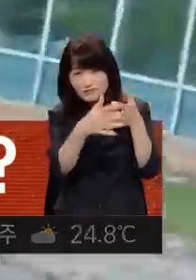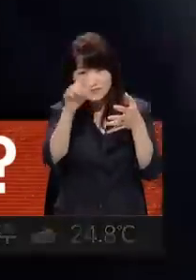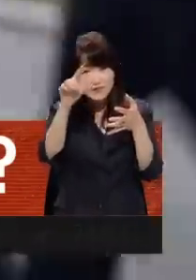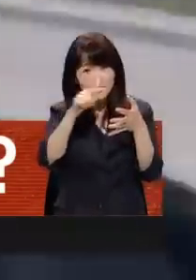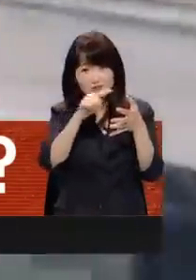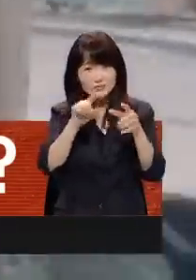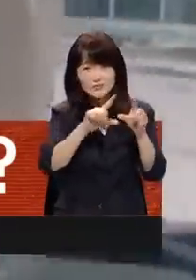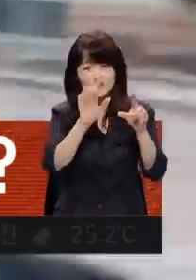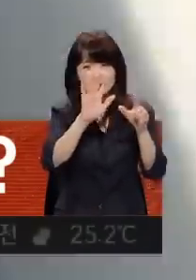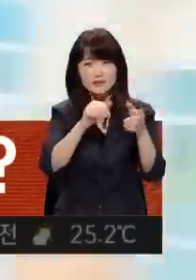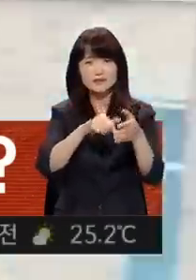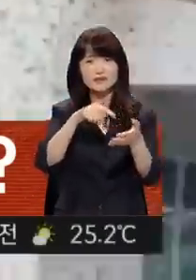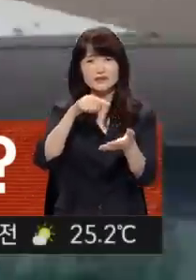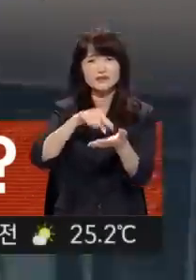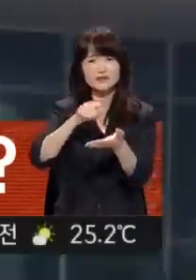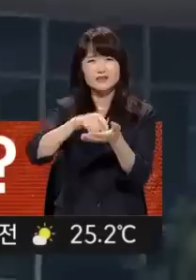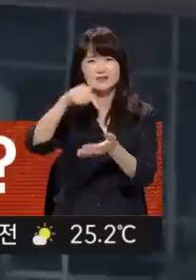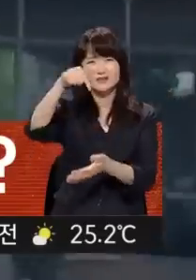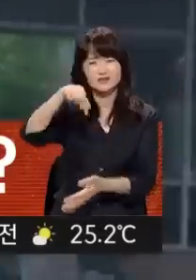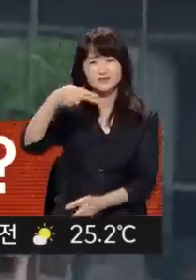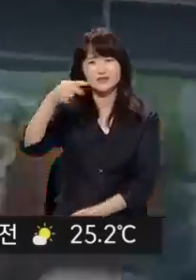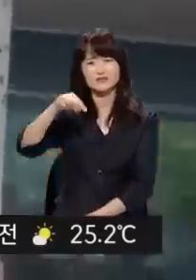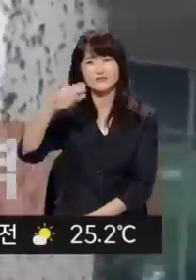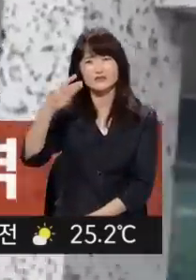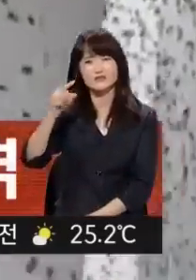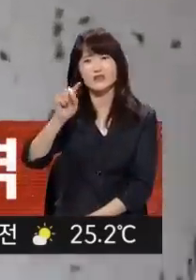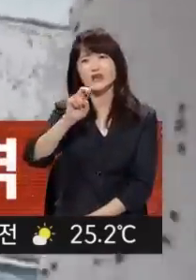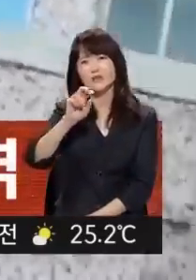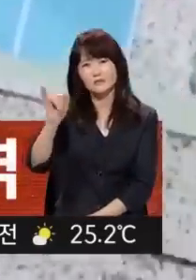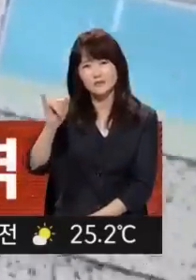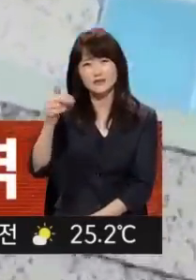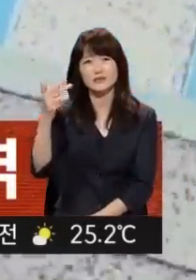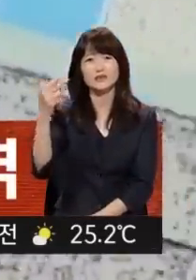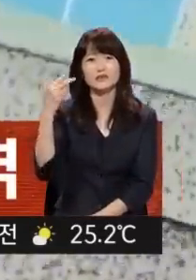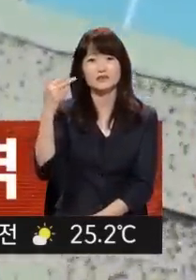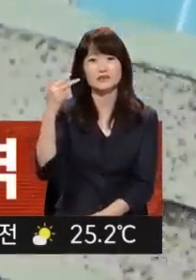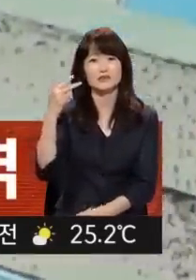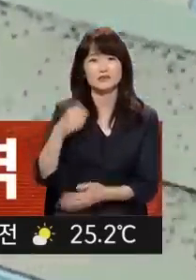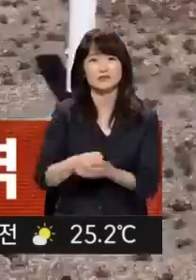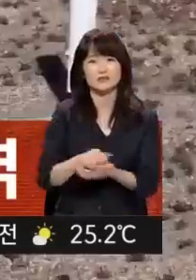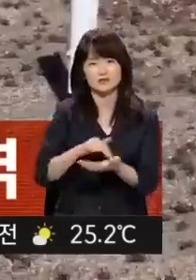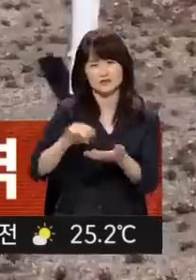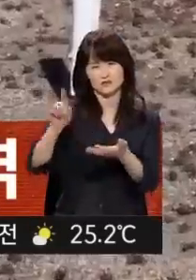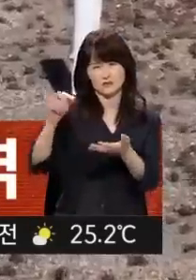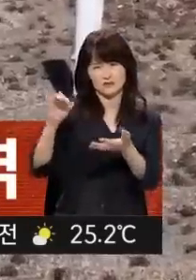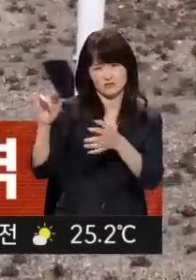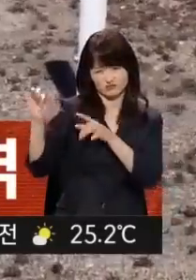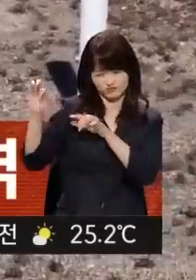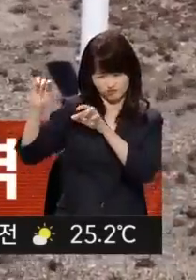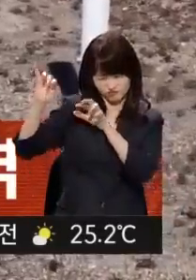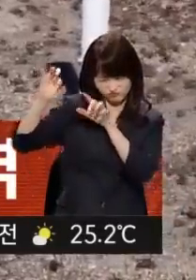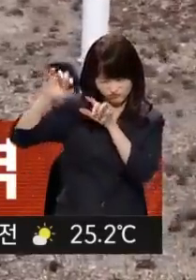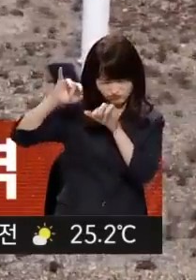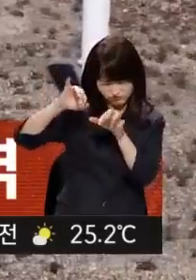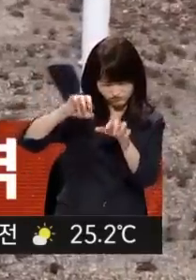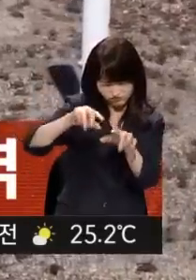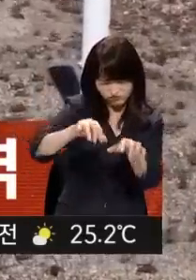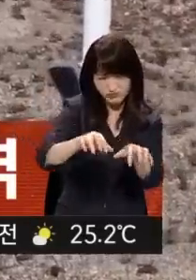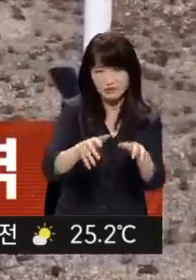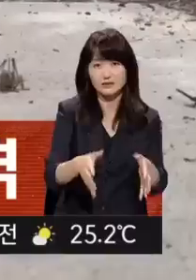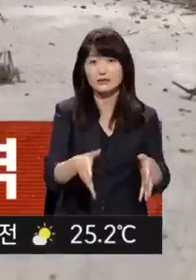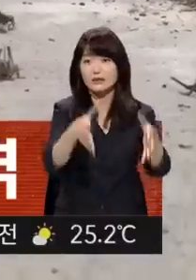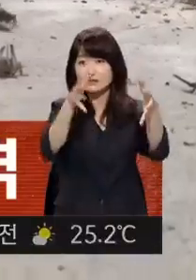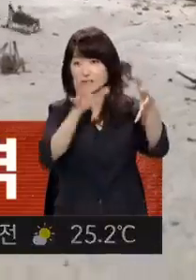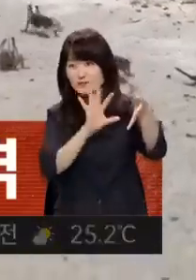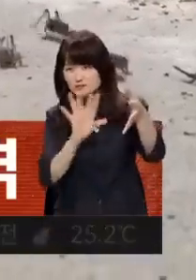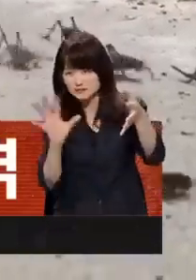아니고 바로 귀뚜라미였습니다 지난주부터 수백만 마리의 귀뚜라미떼가 이곳을 습격한 겁니다 무려